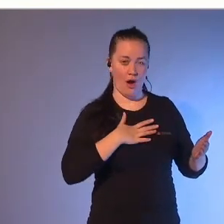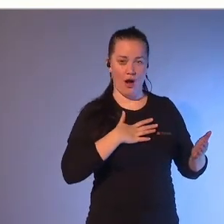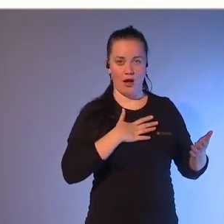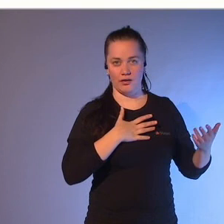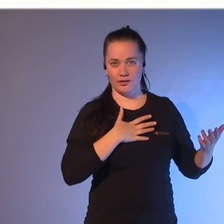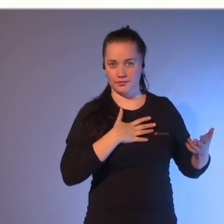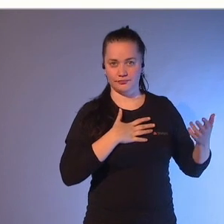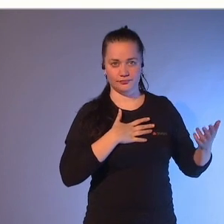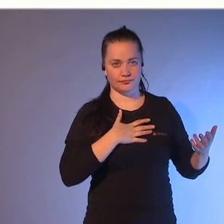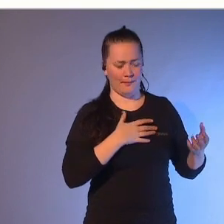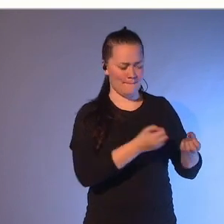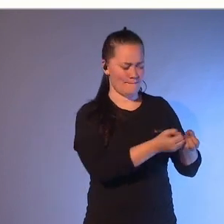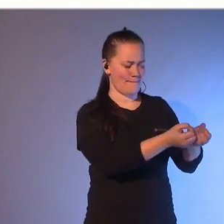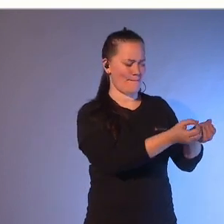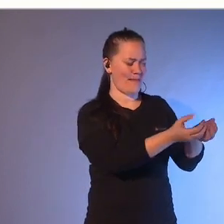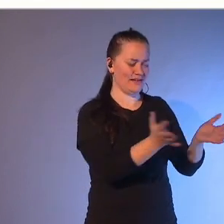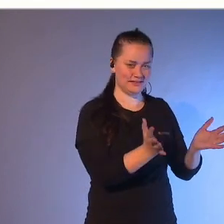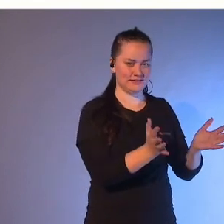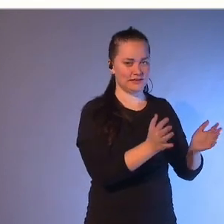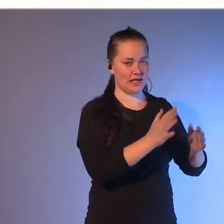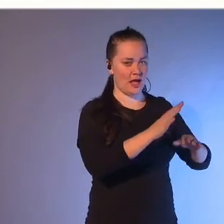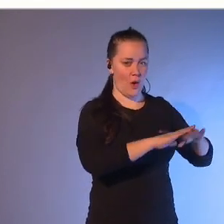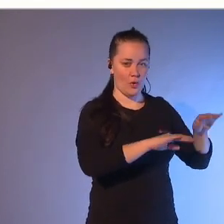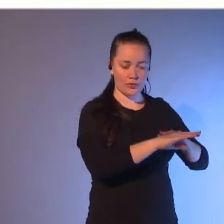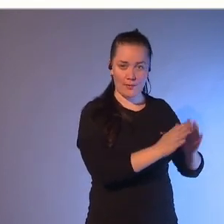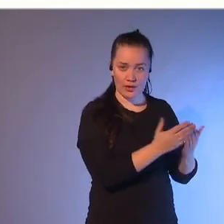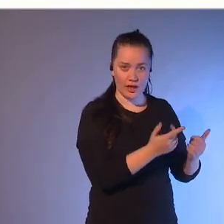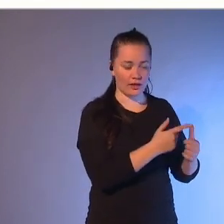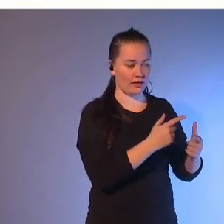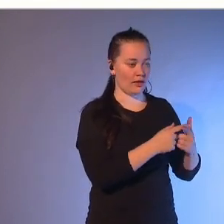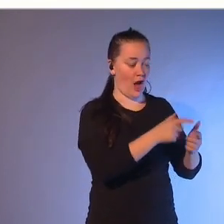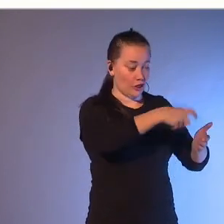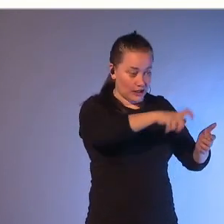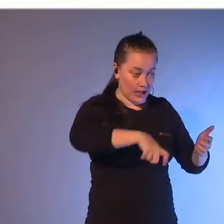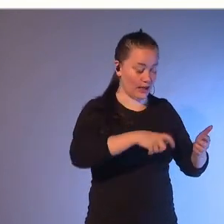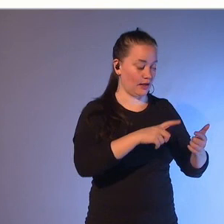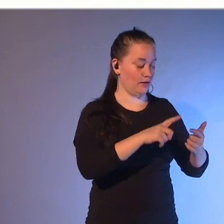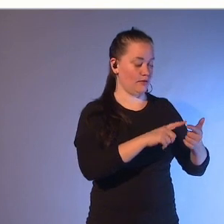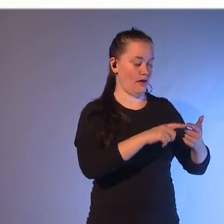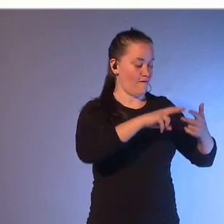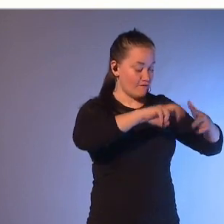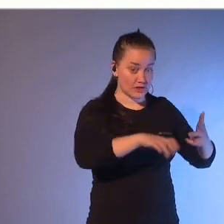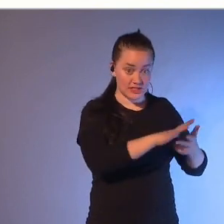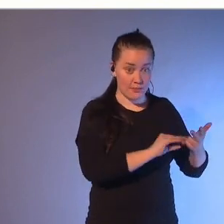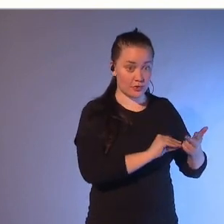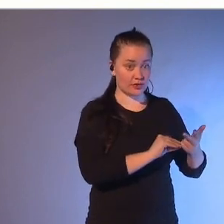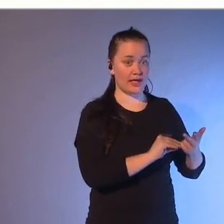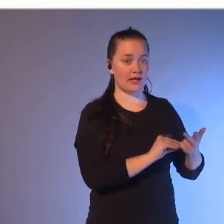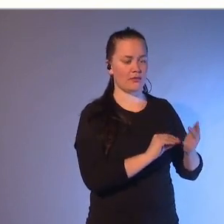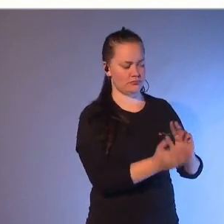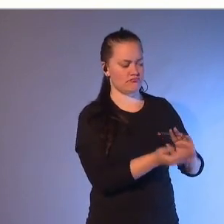finnes en brotta med både håndbøker og artikler Og det finnes forskningsrapporter som peker